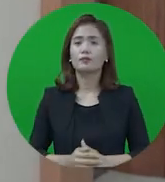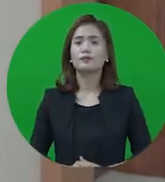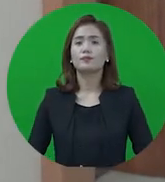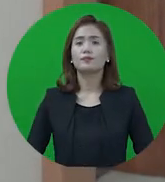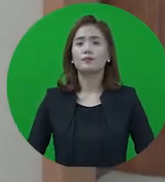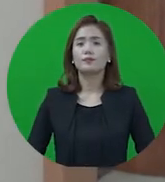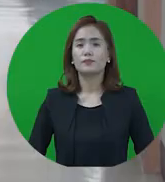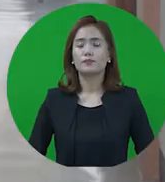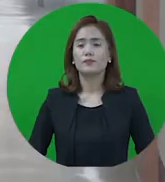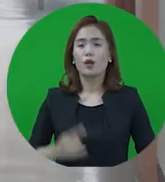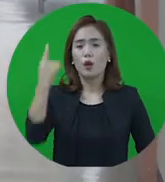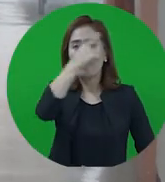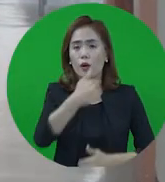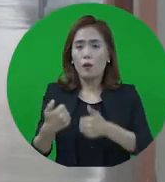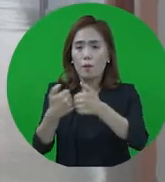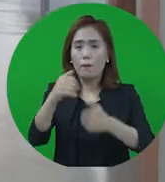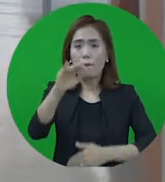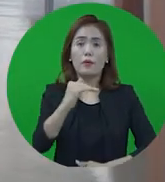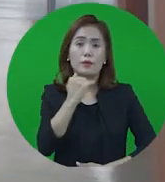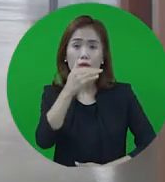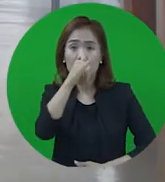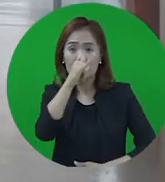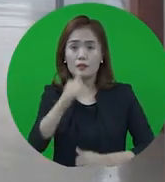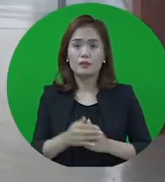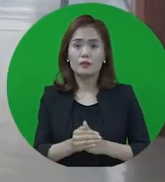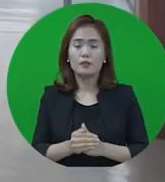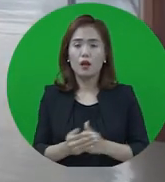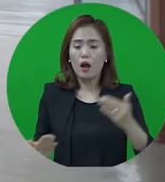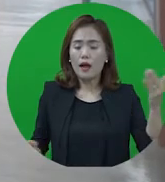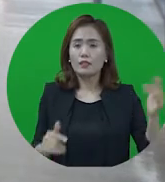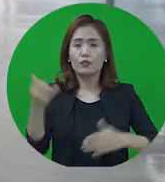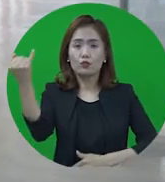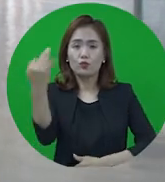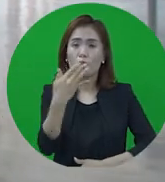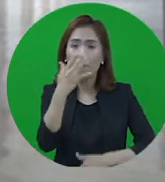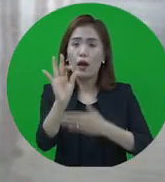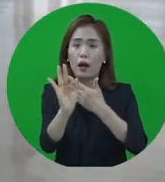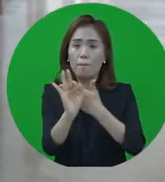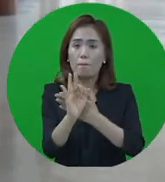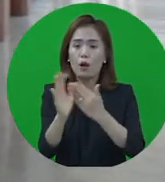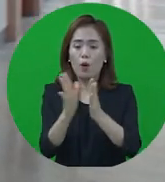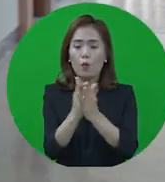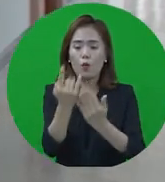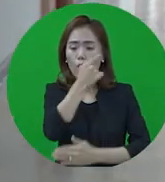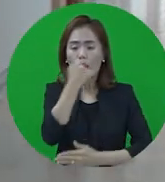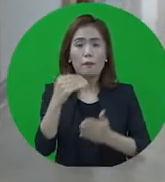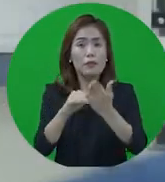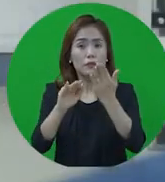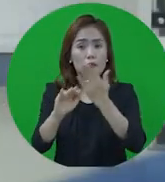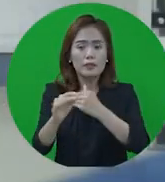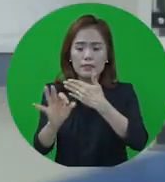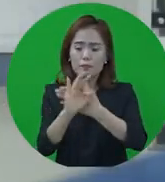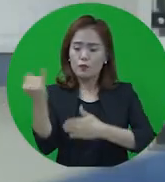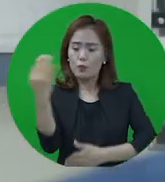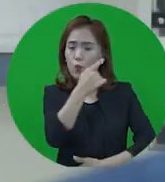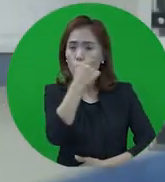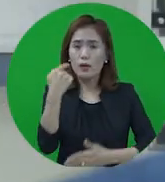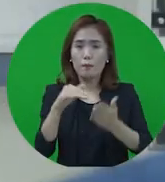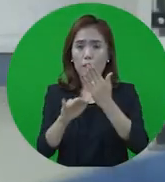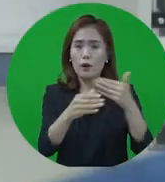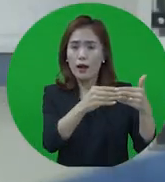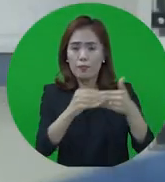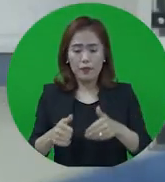없습니다. 면접고사장 앞에서 대기하던 수험생의 순서가 되면 본인 확인 및 가번호를 확인한